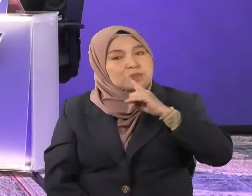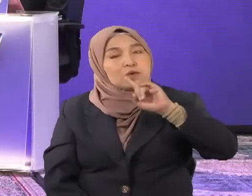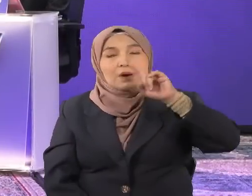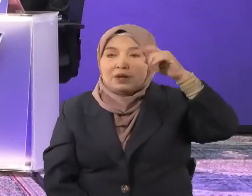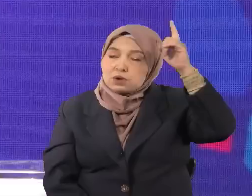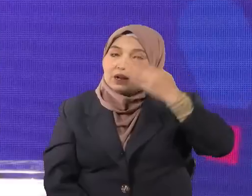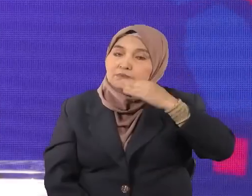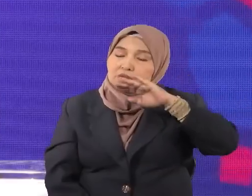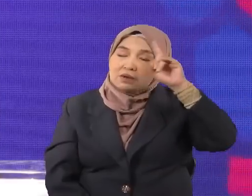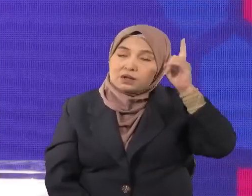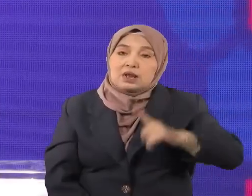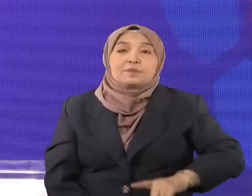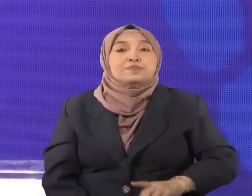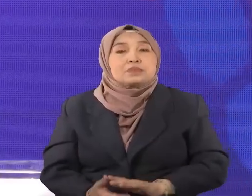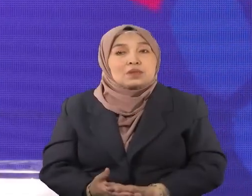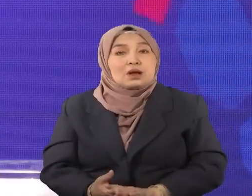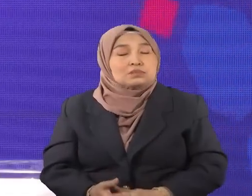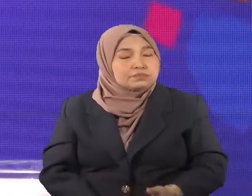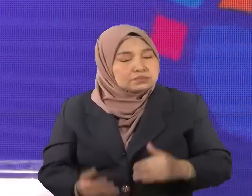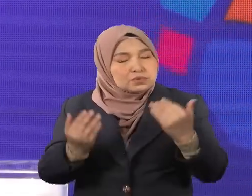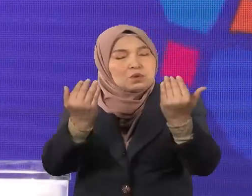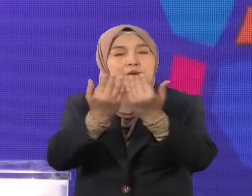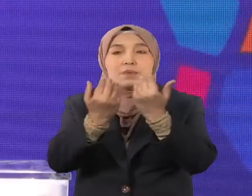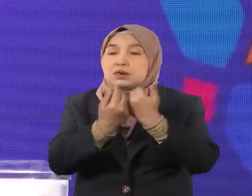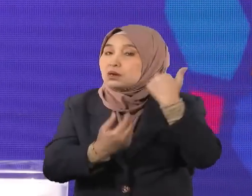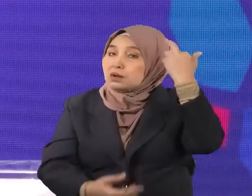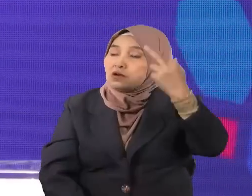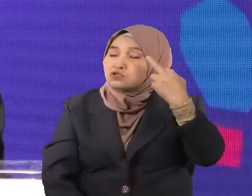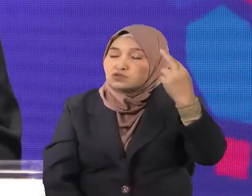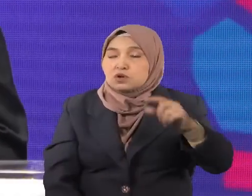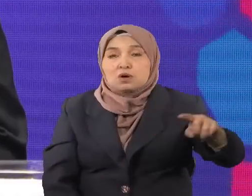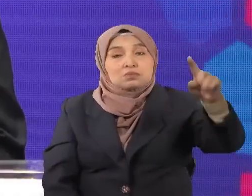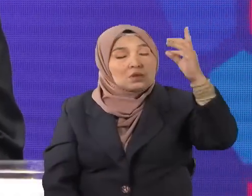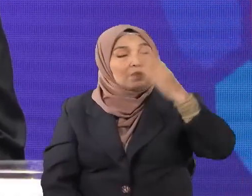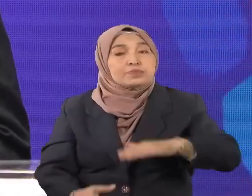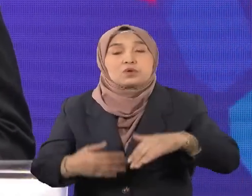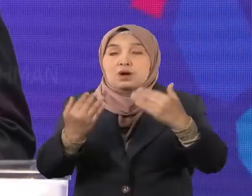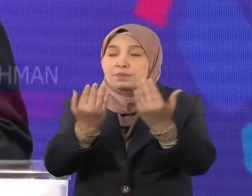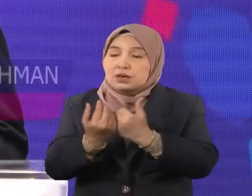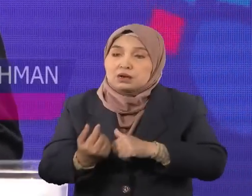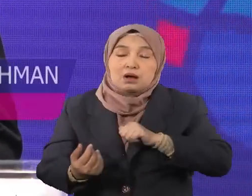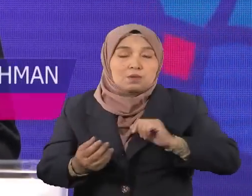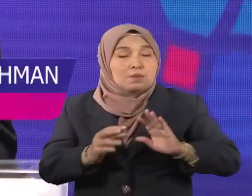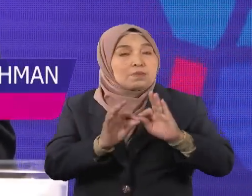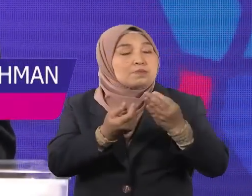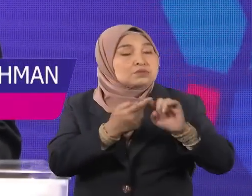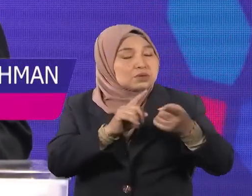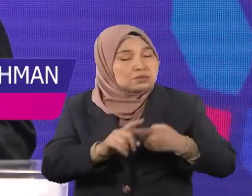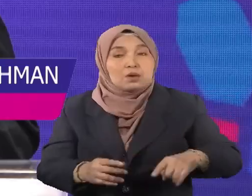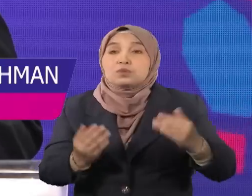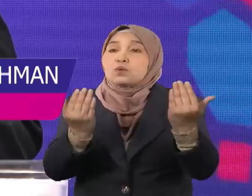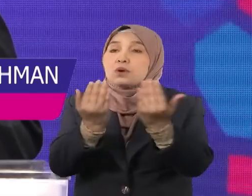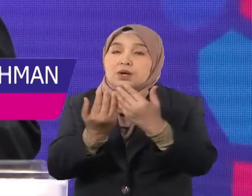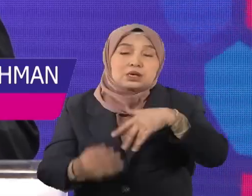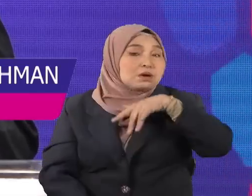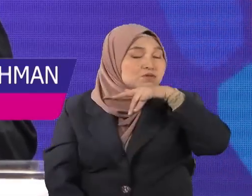taala wabarakatuh. Alhamdulillah wassalatu wassalamu ala Rasulillah wa ala alihi wa sahbihi wa man wala wa ba'd. Allahumma salli ala